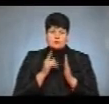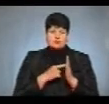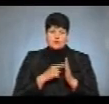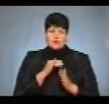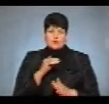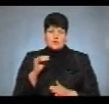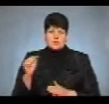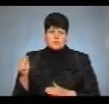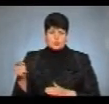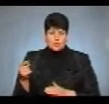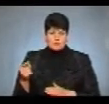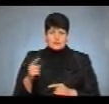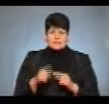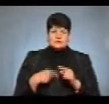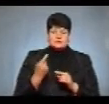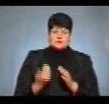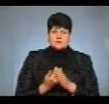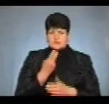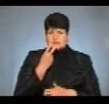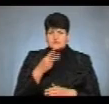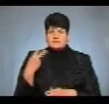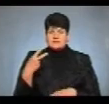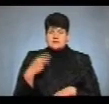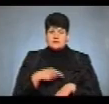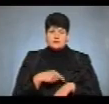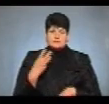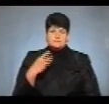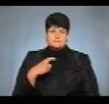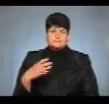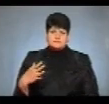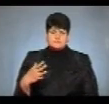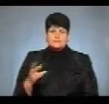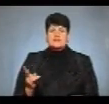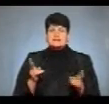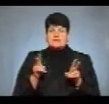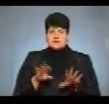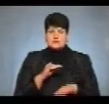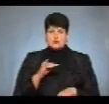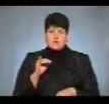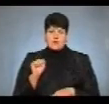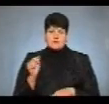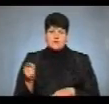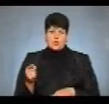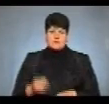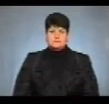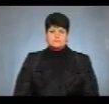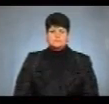UA Тернопіль. Наступний випуск дивіться о 20:30. Залишайтеся з UA Тернопіль.